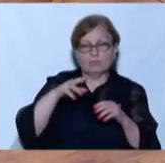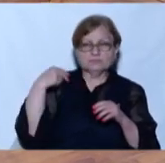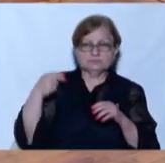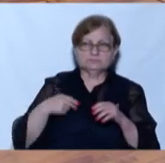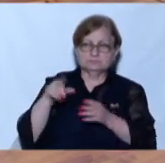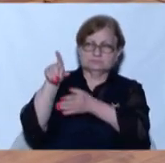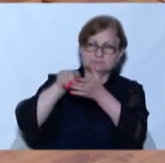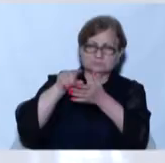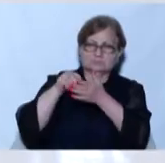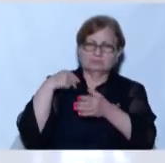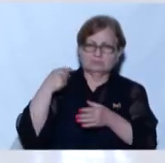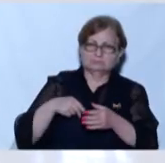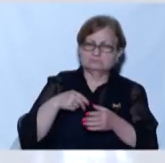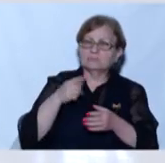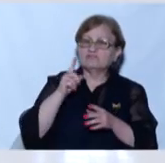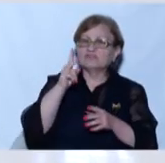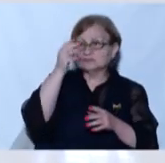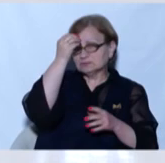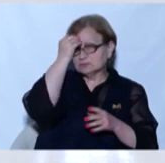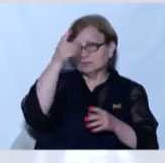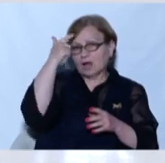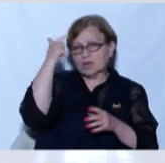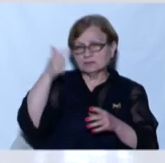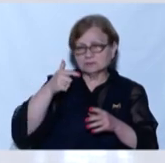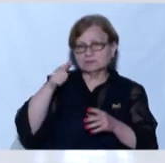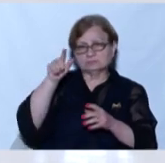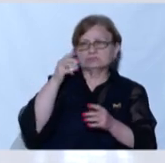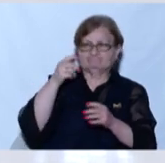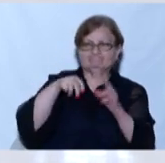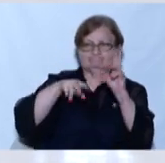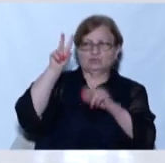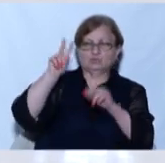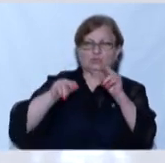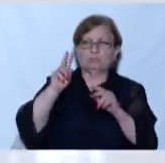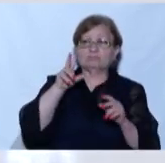საფრანგეთ ფრანგული ითვლებოდა განათლების ენად და იმდონეზეც კი რომ